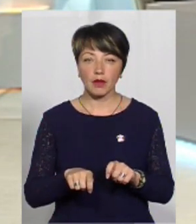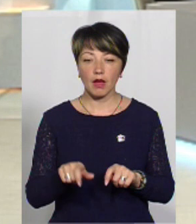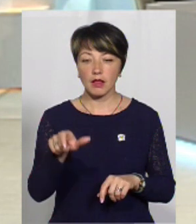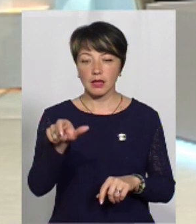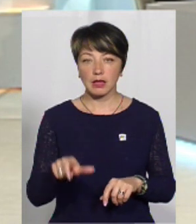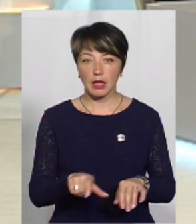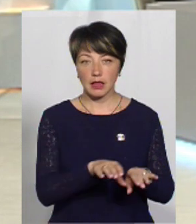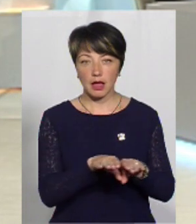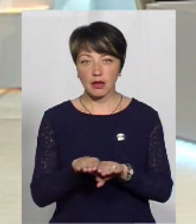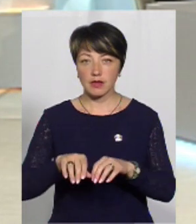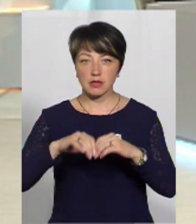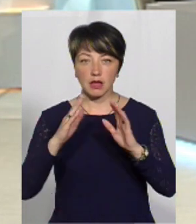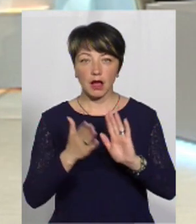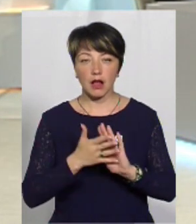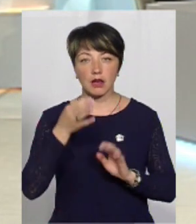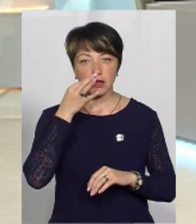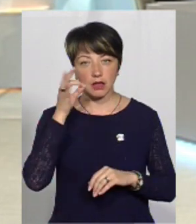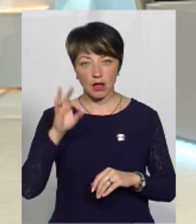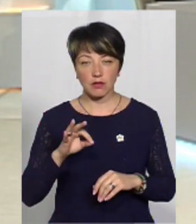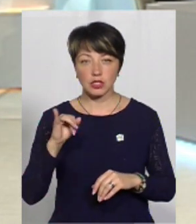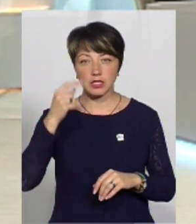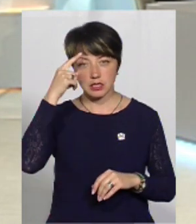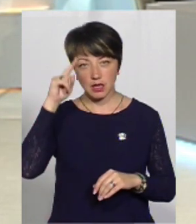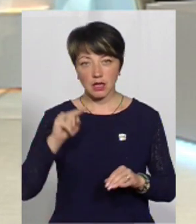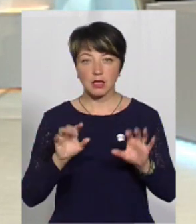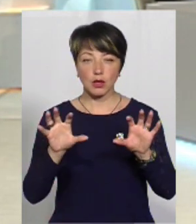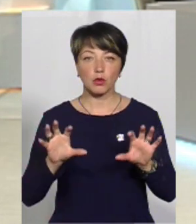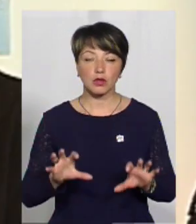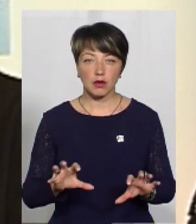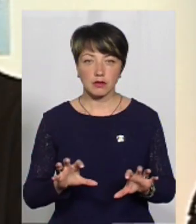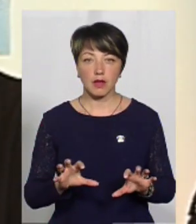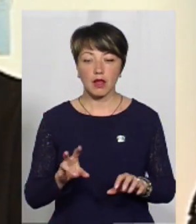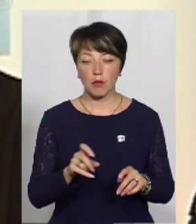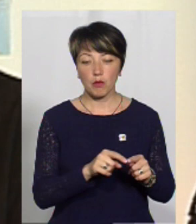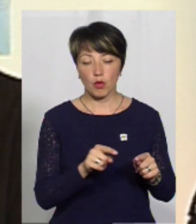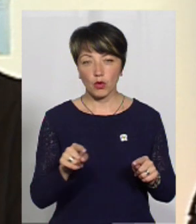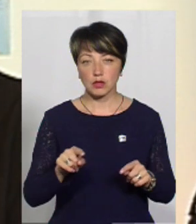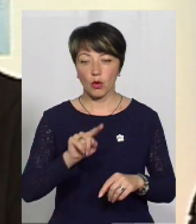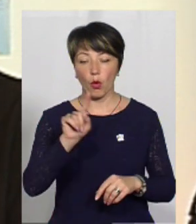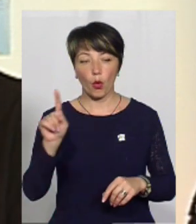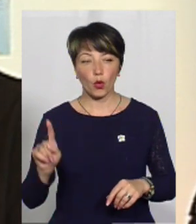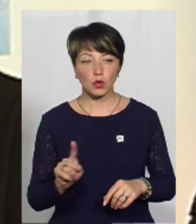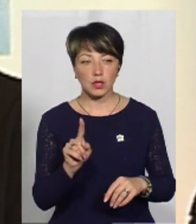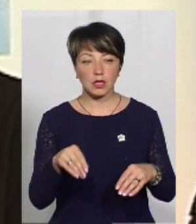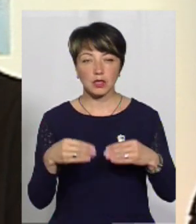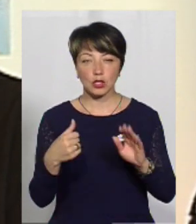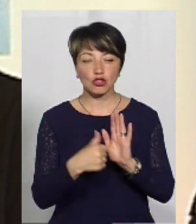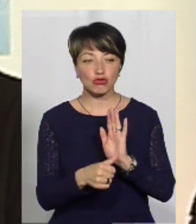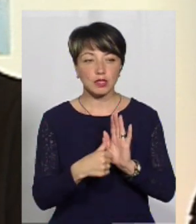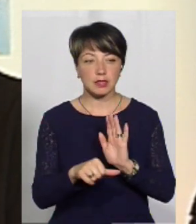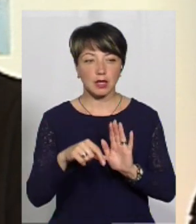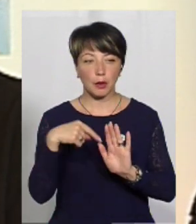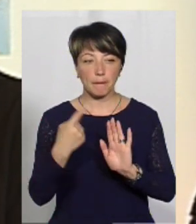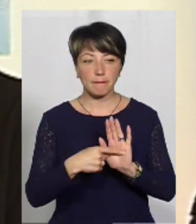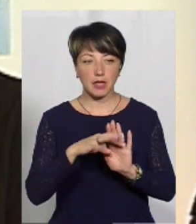кандидата на рівень загальних навичок та на знання чинного законодавства. Тобто на протязі години кандидату надається 60 питань,